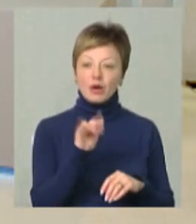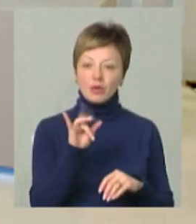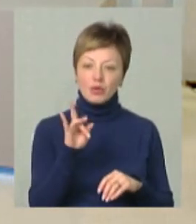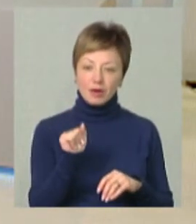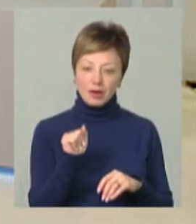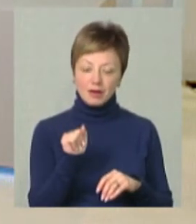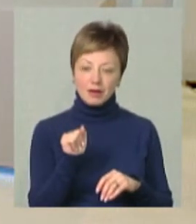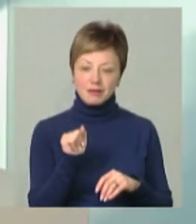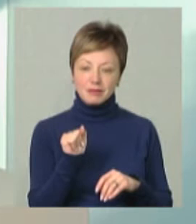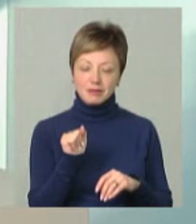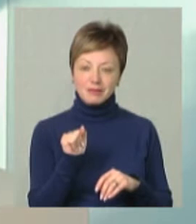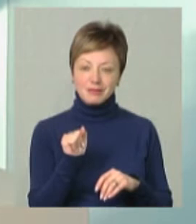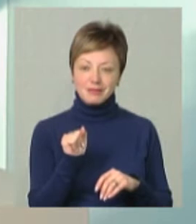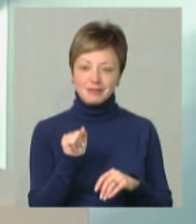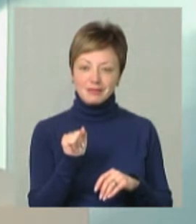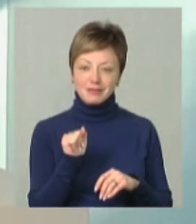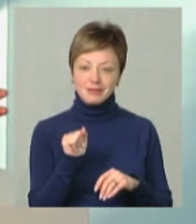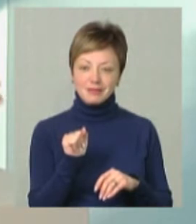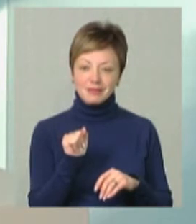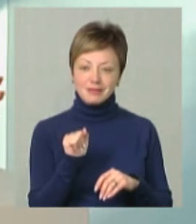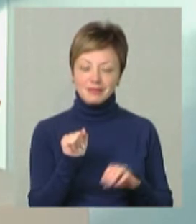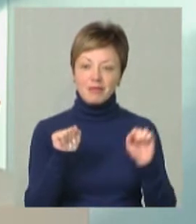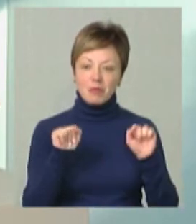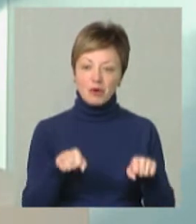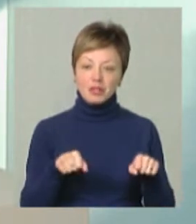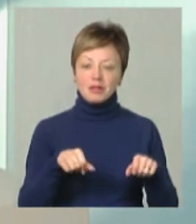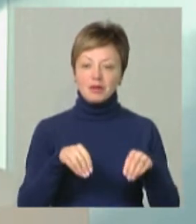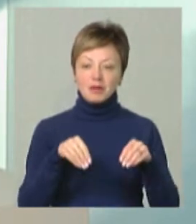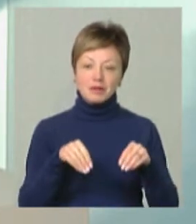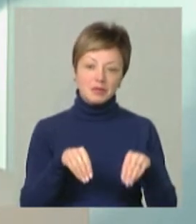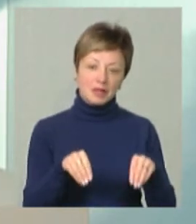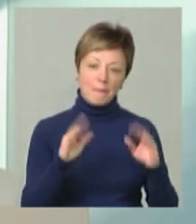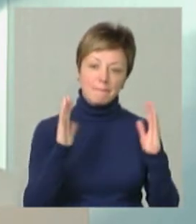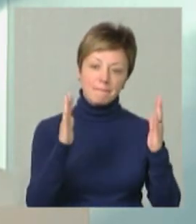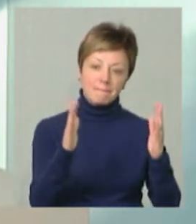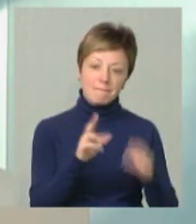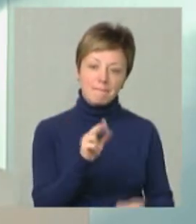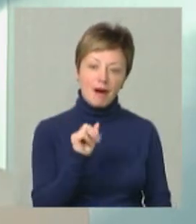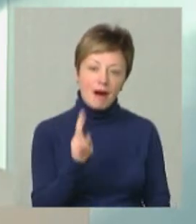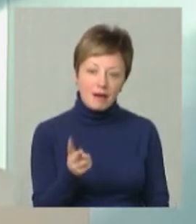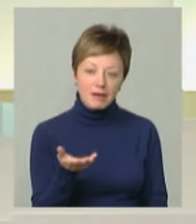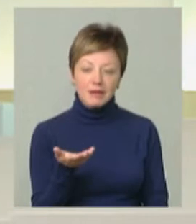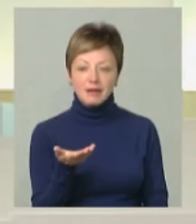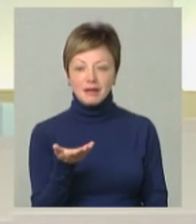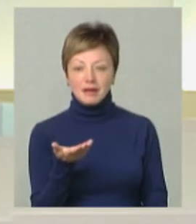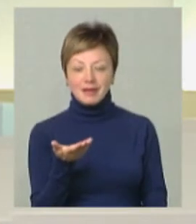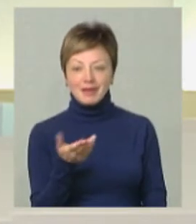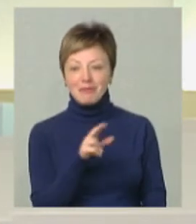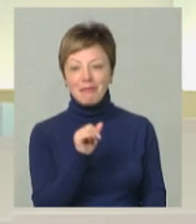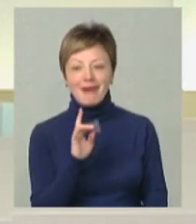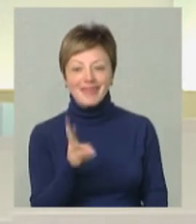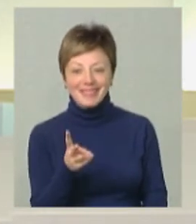ну, можна посадити, назвемо це парком, потім я вас запитаю, що таке